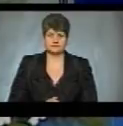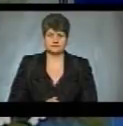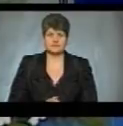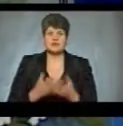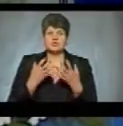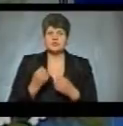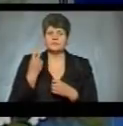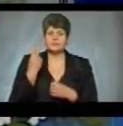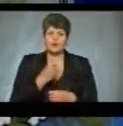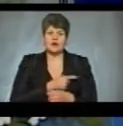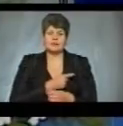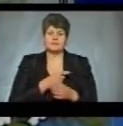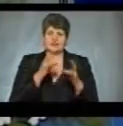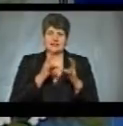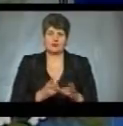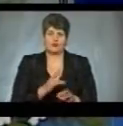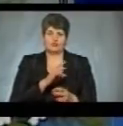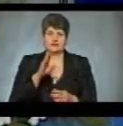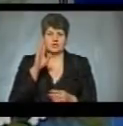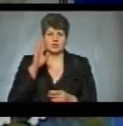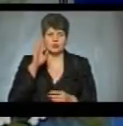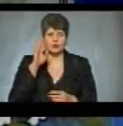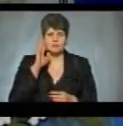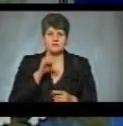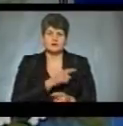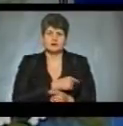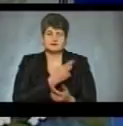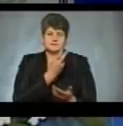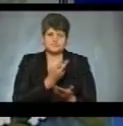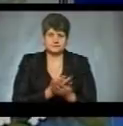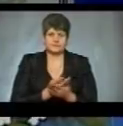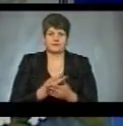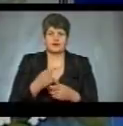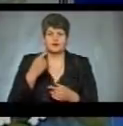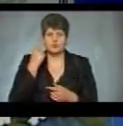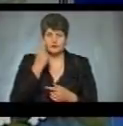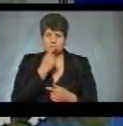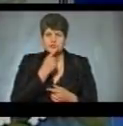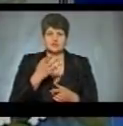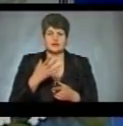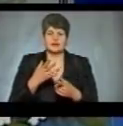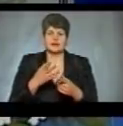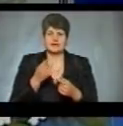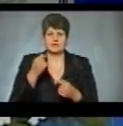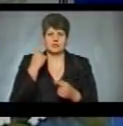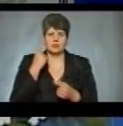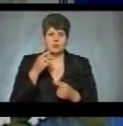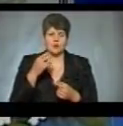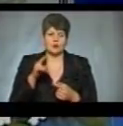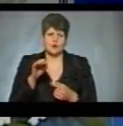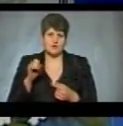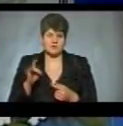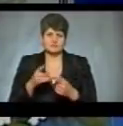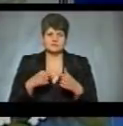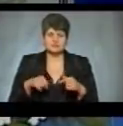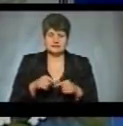Ще двох травмованих хлопців госпіталізували в отоларингологічне та офтальмологічне відділення університетської лікарні. Про це нам повідомила